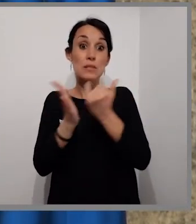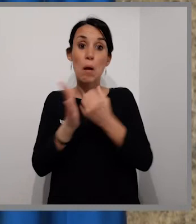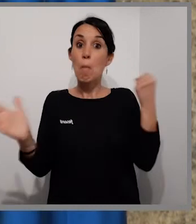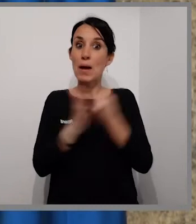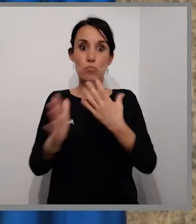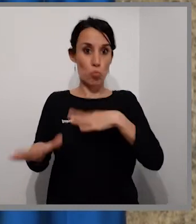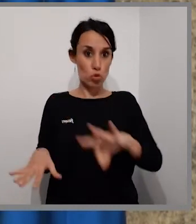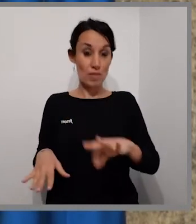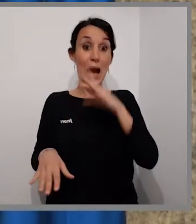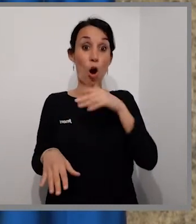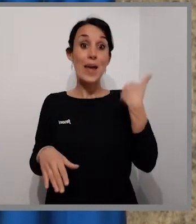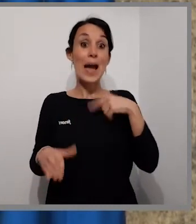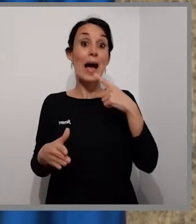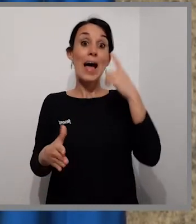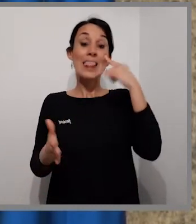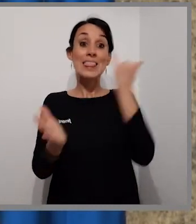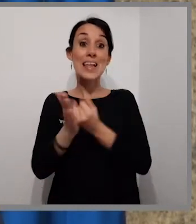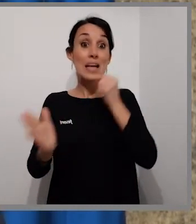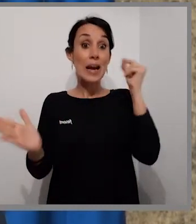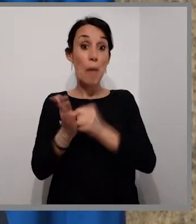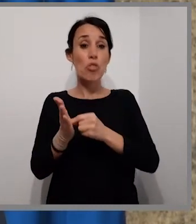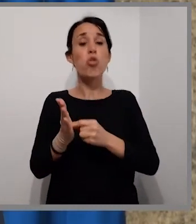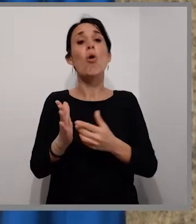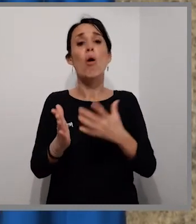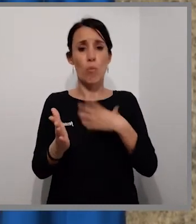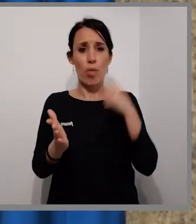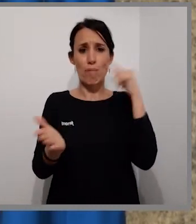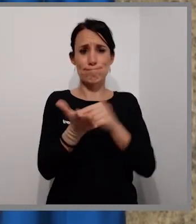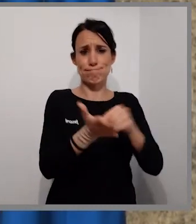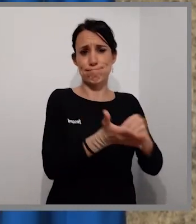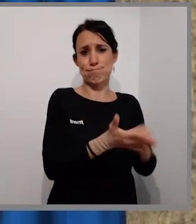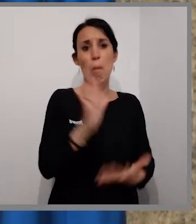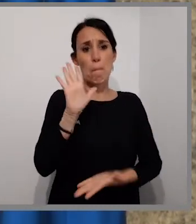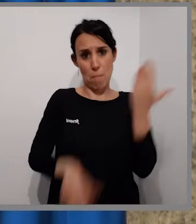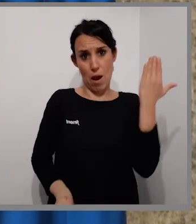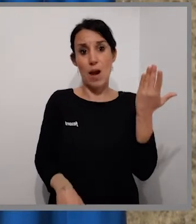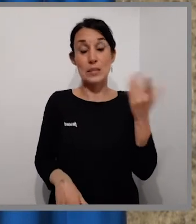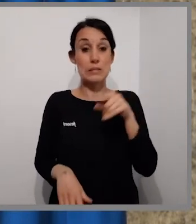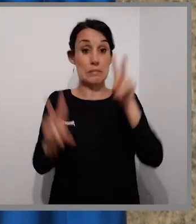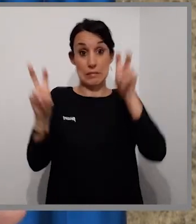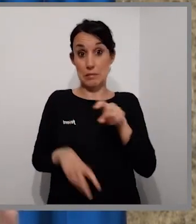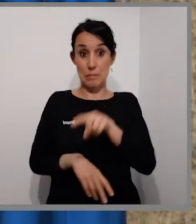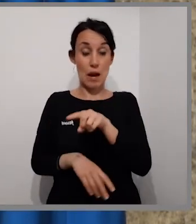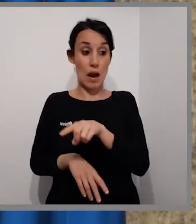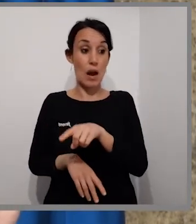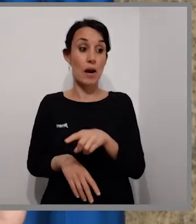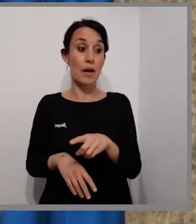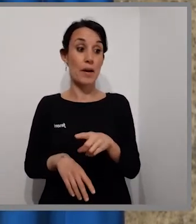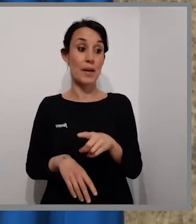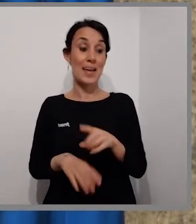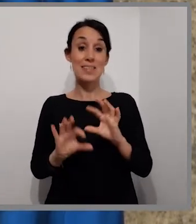tests possibles i ara quan tinguem aquests tests ràpids doncs podrem fer-ne molt més. Això és la qüestió. Tota la